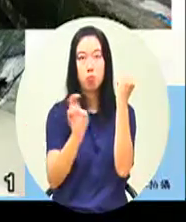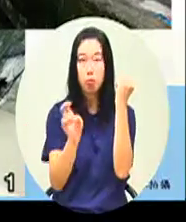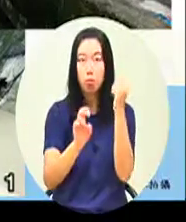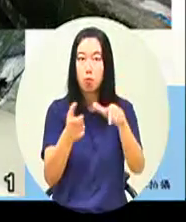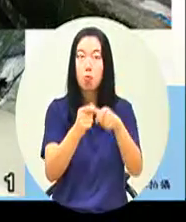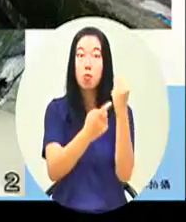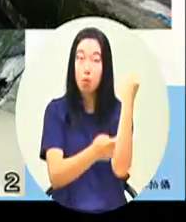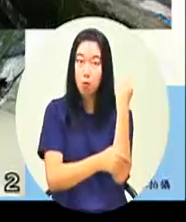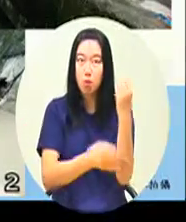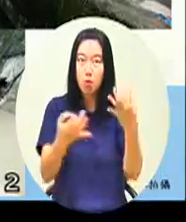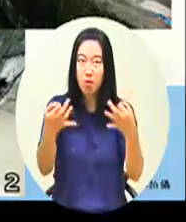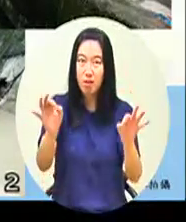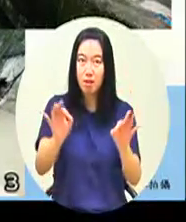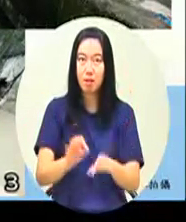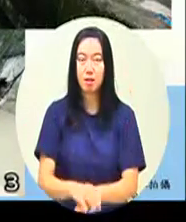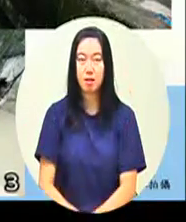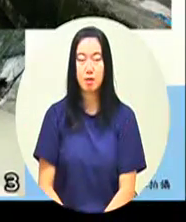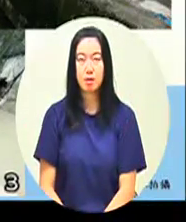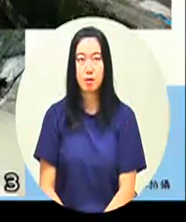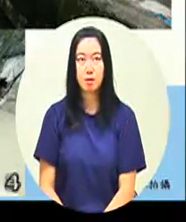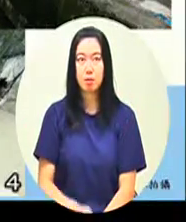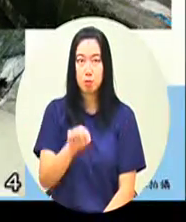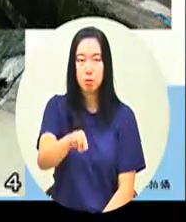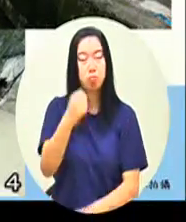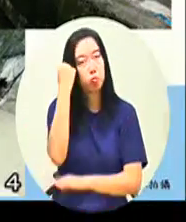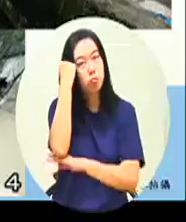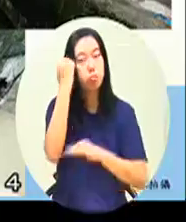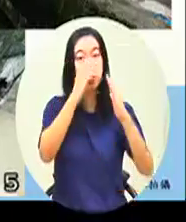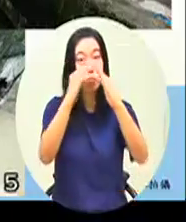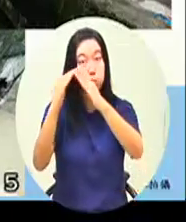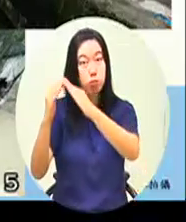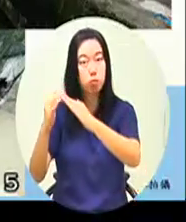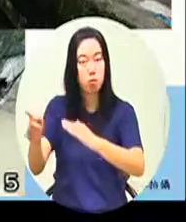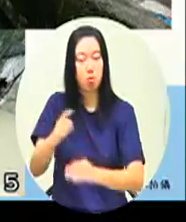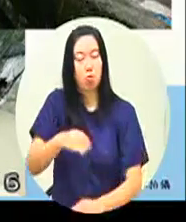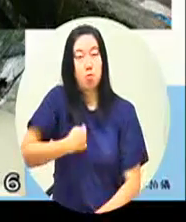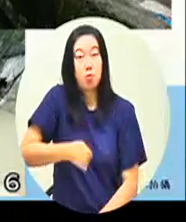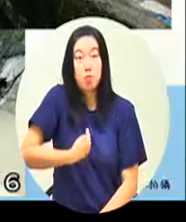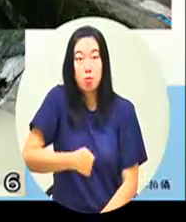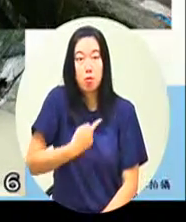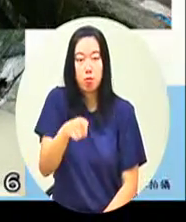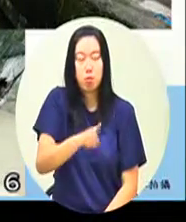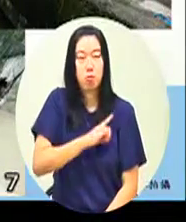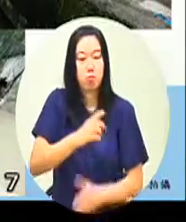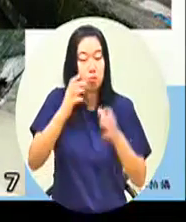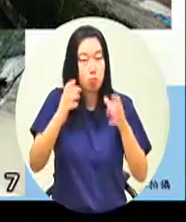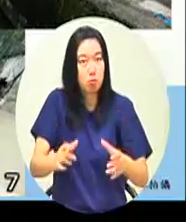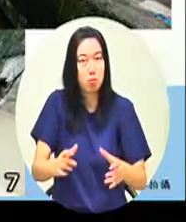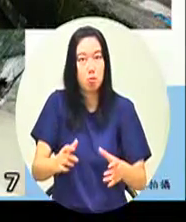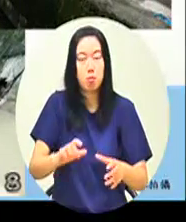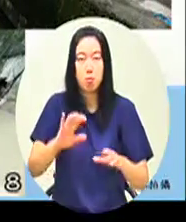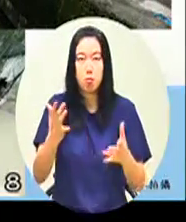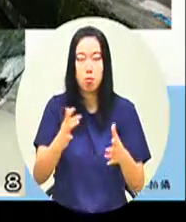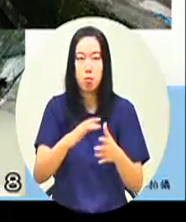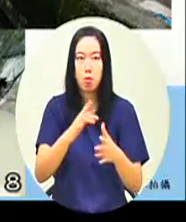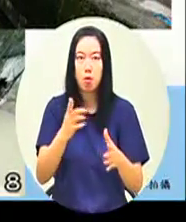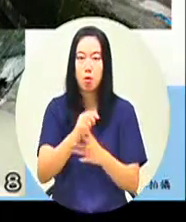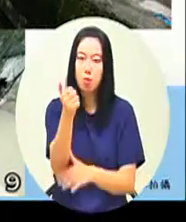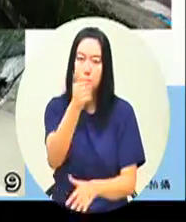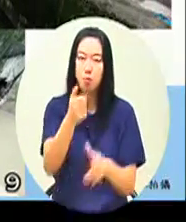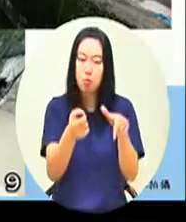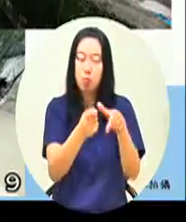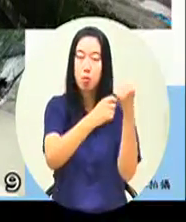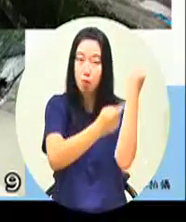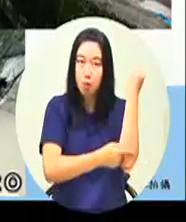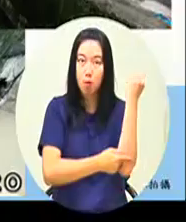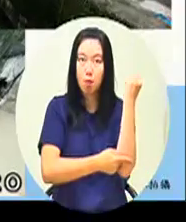是咱的啊，家有这个住户、哦、他自己他这边盖了将近50公尺、哦、啊，其